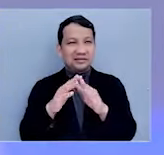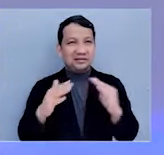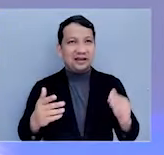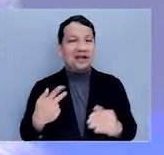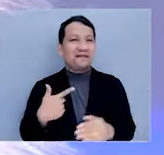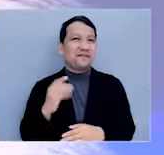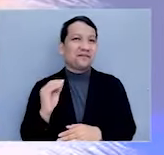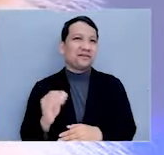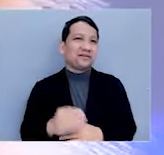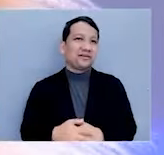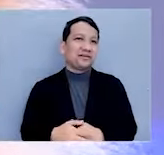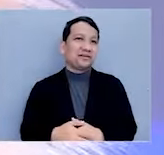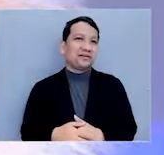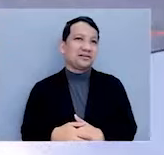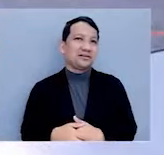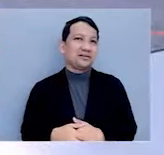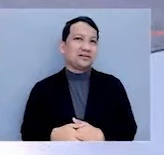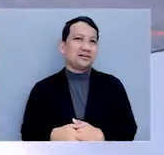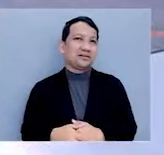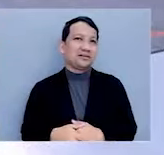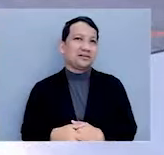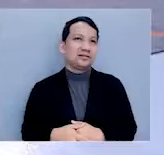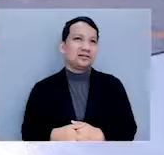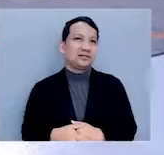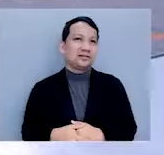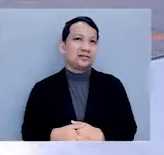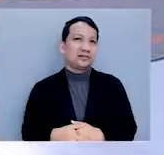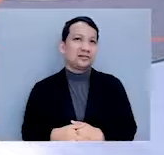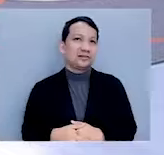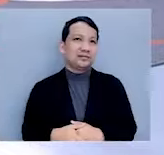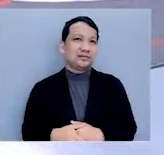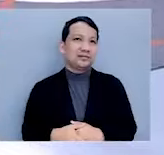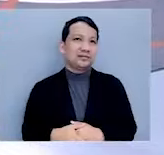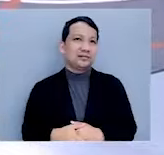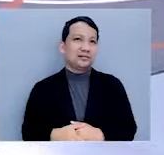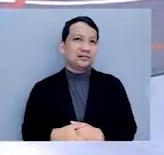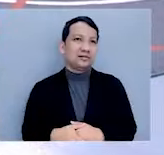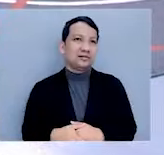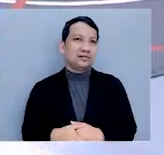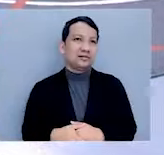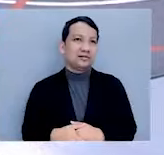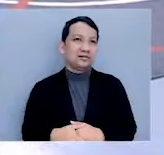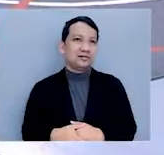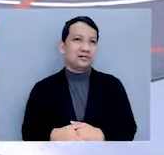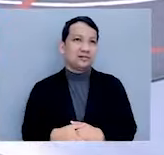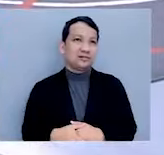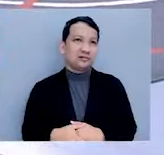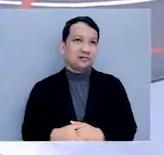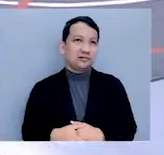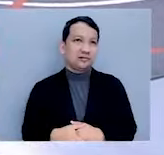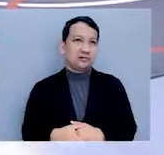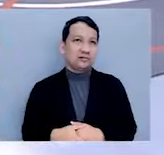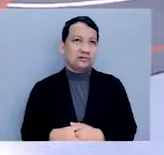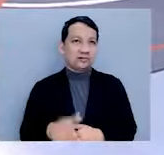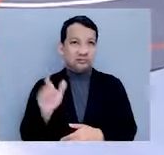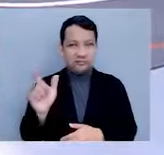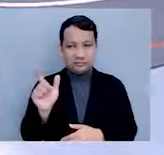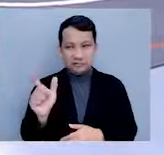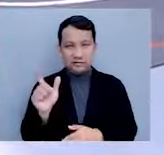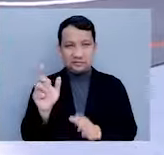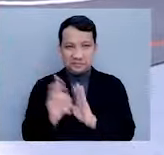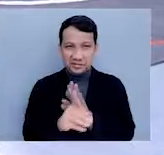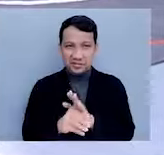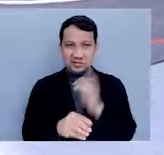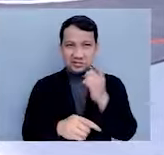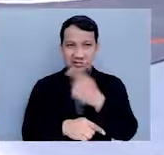medyo maulan pa. Mamaya pag uwi namin, magte-treadmill siya. Ano ba yun? Like, pwede bang masubukan ko? Like 20 ba? Minutes 20 per day. Araw-araw.